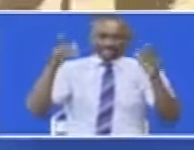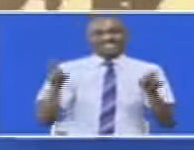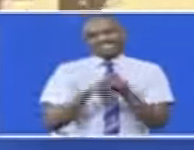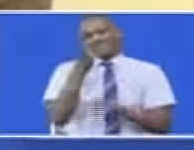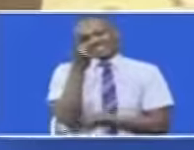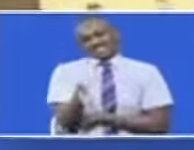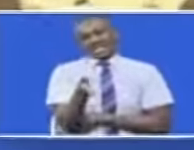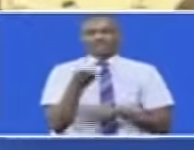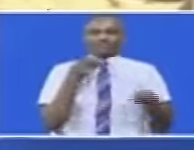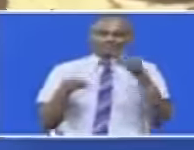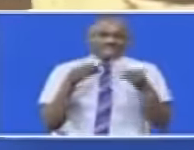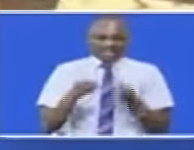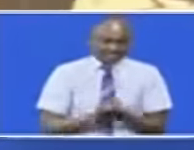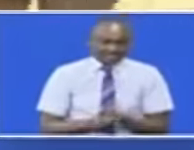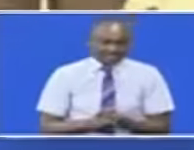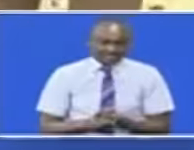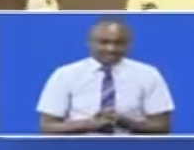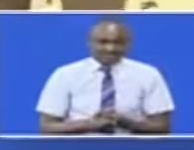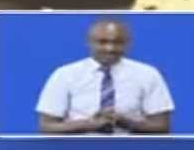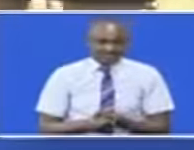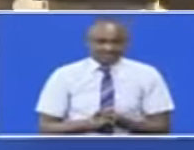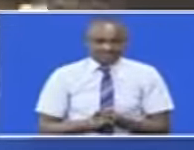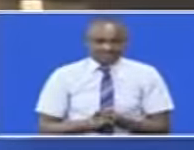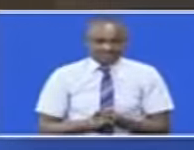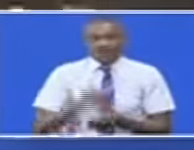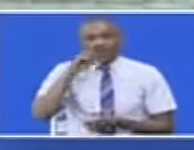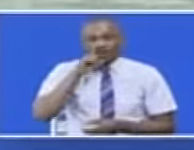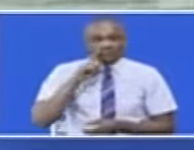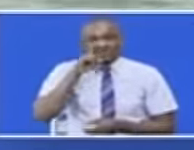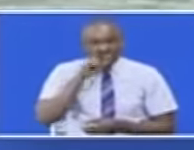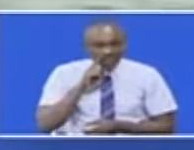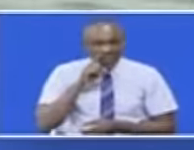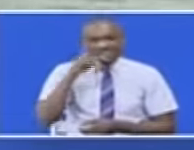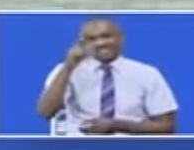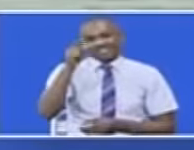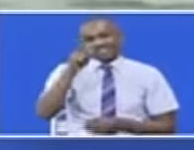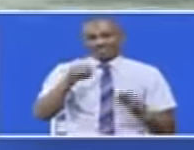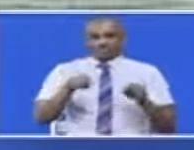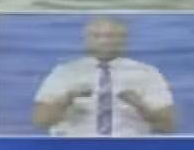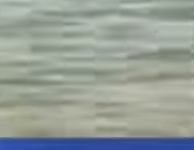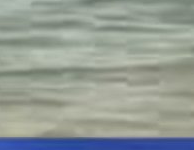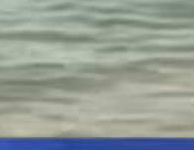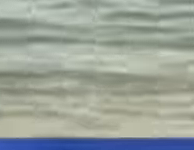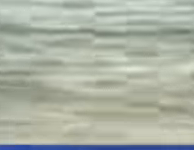hapa Busia. Lofty Matambo, KTN Leo.